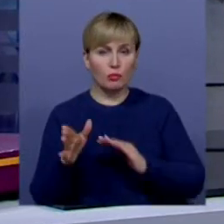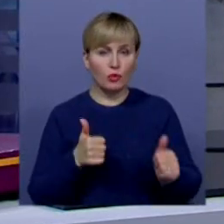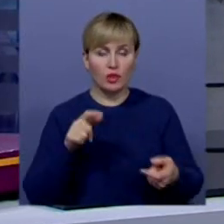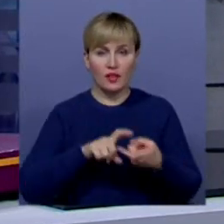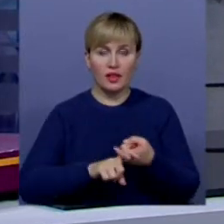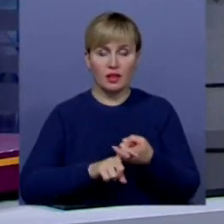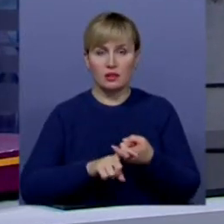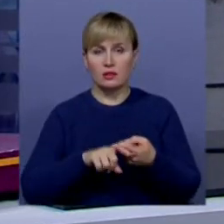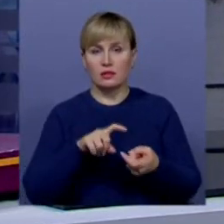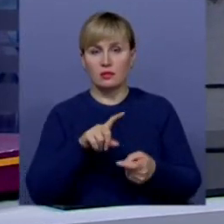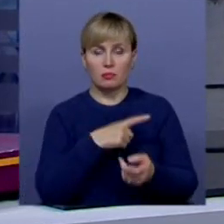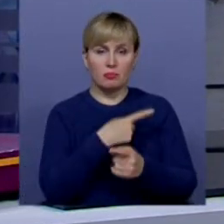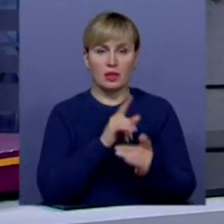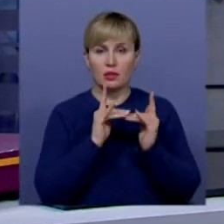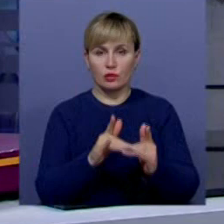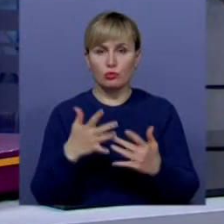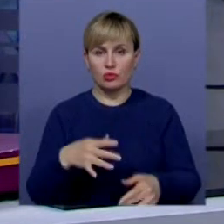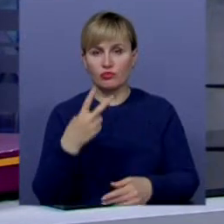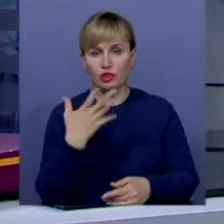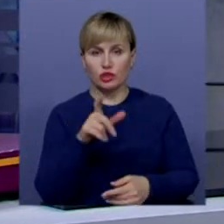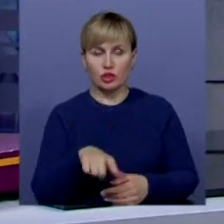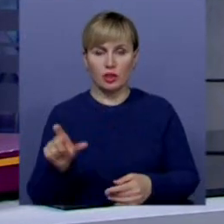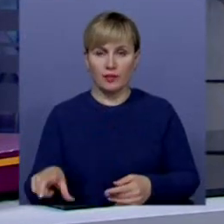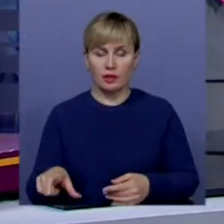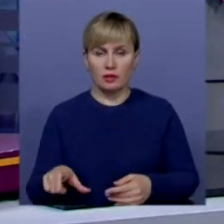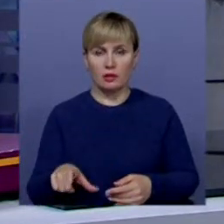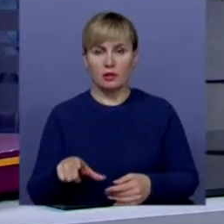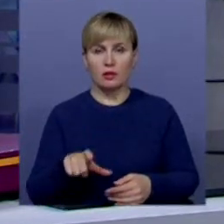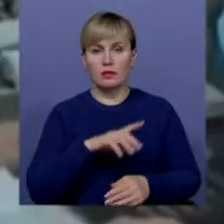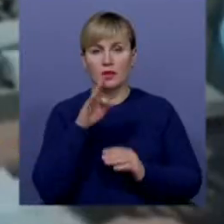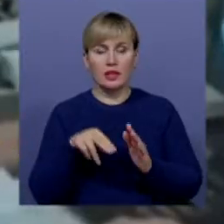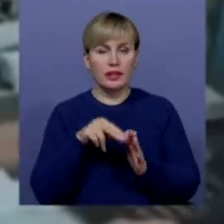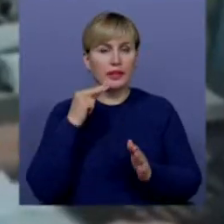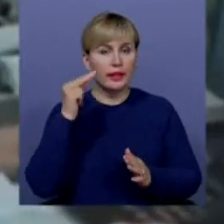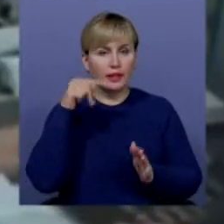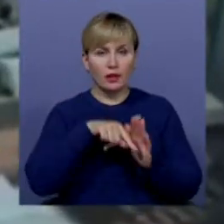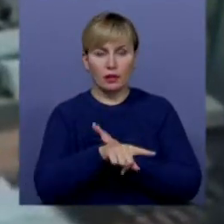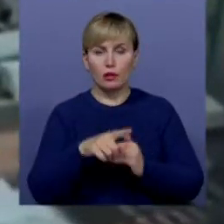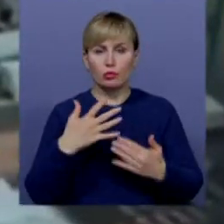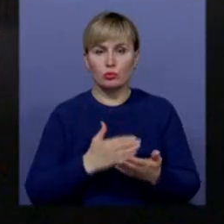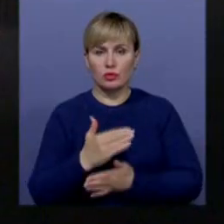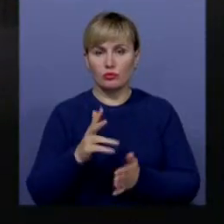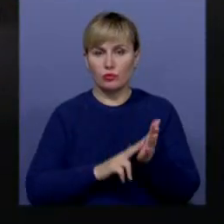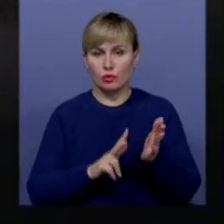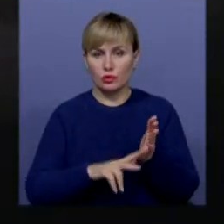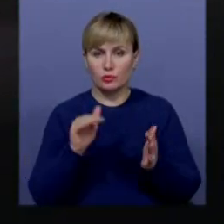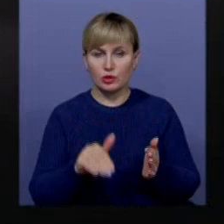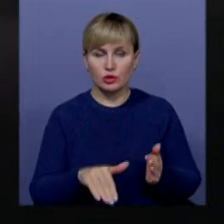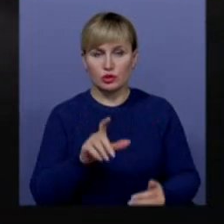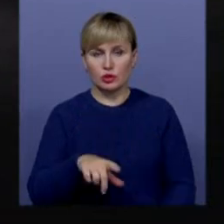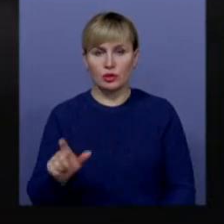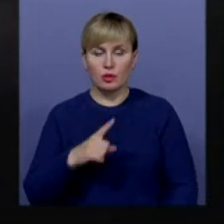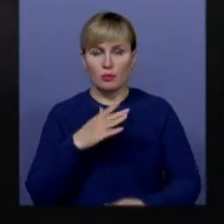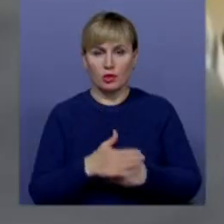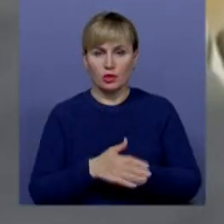контактов с инфицированными госпитализированы 24 человека. В Поднебесное число носителей вируса превысило 80 тысяч человек.